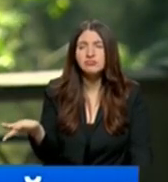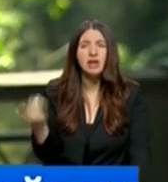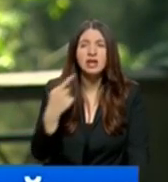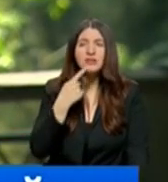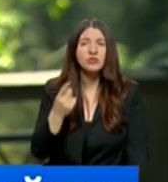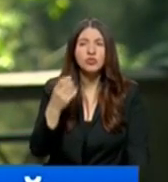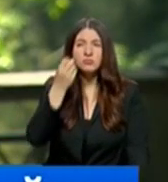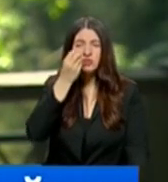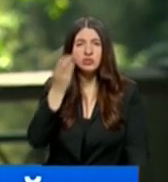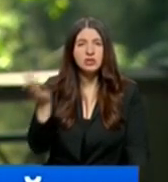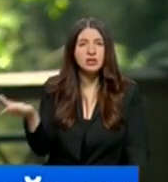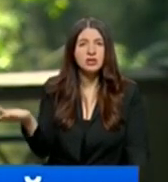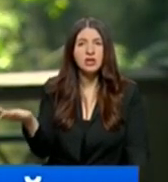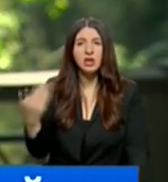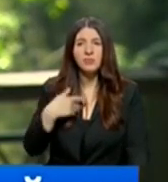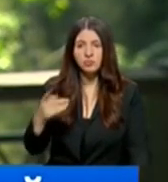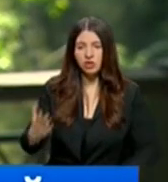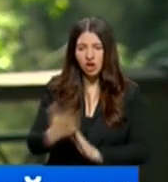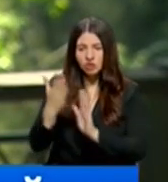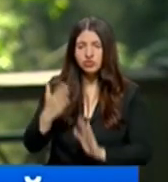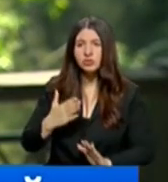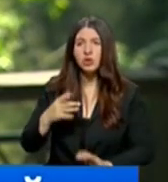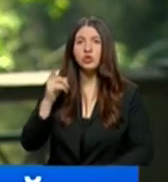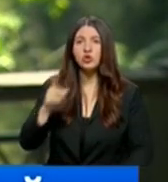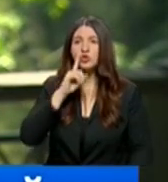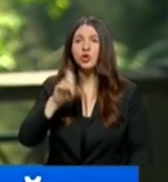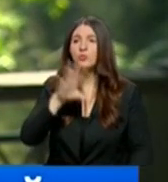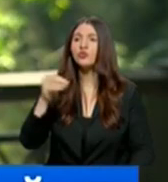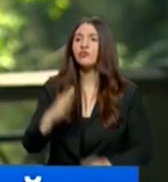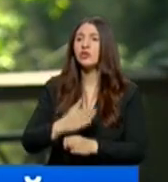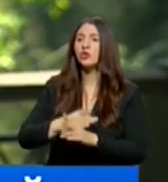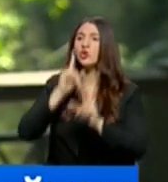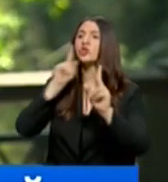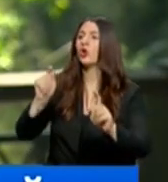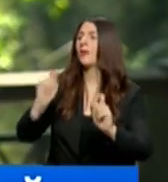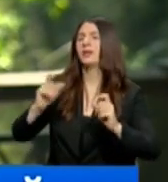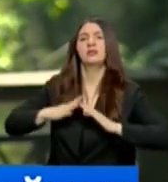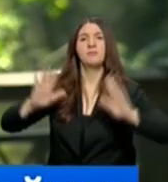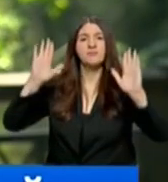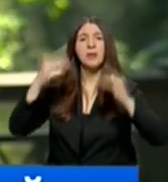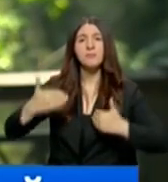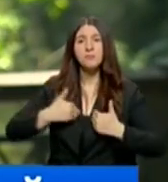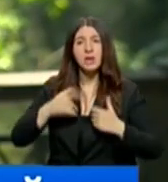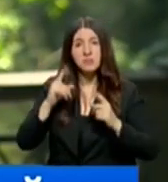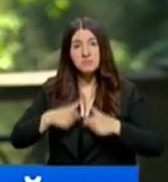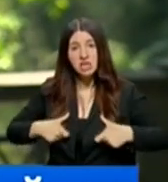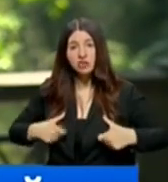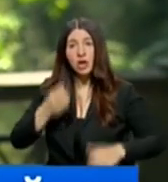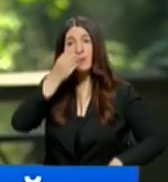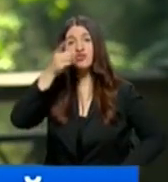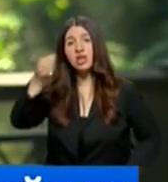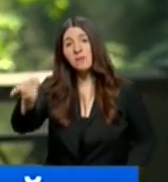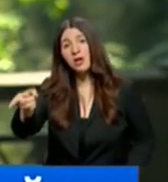Ne diyor Bahçeli? Ben buna karşıyım. Şu soruyu bütün vatandaşlarıma sormak isterim. Ben miyim milliyetçi, Bahçeli